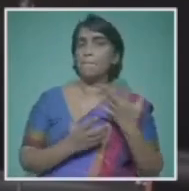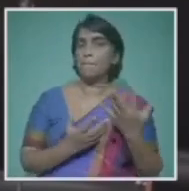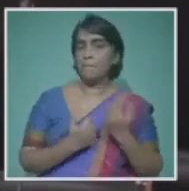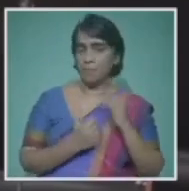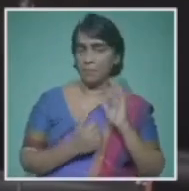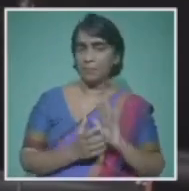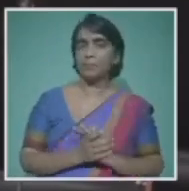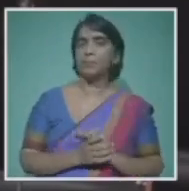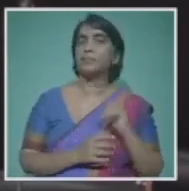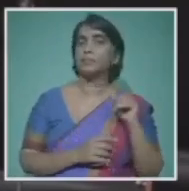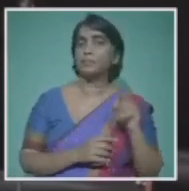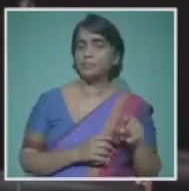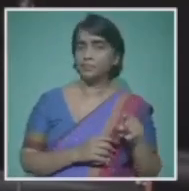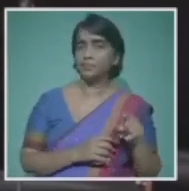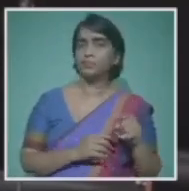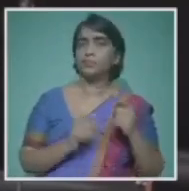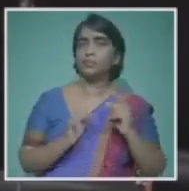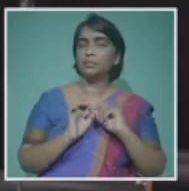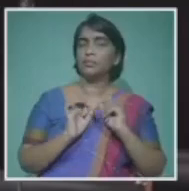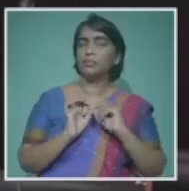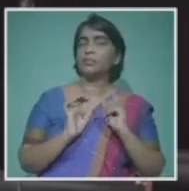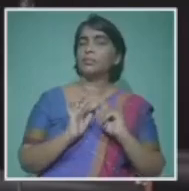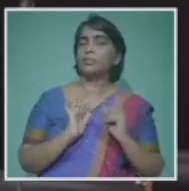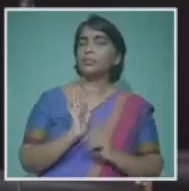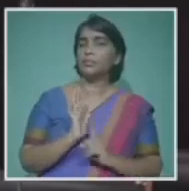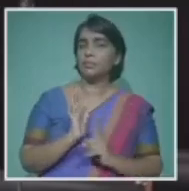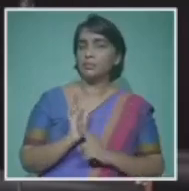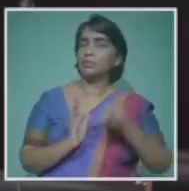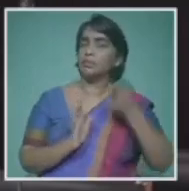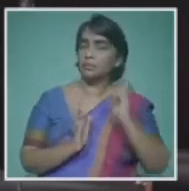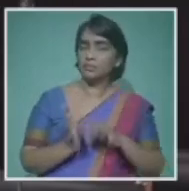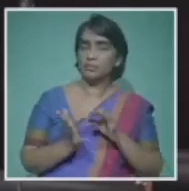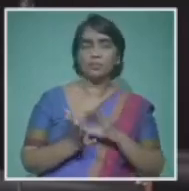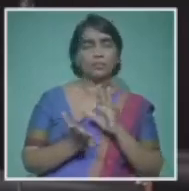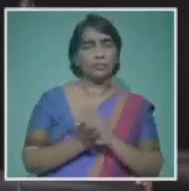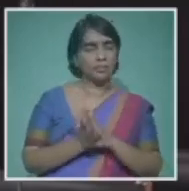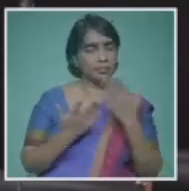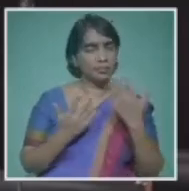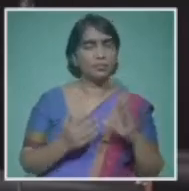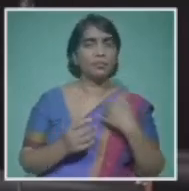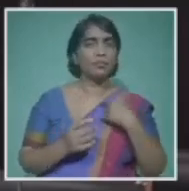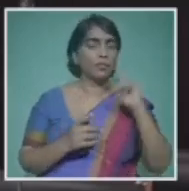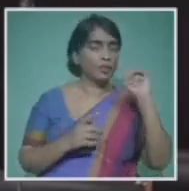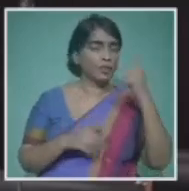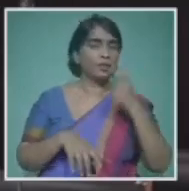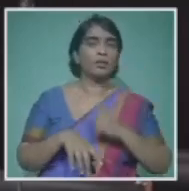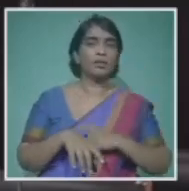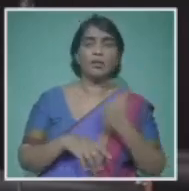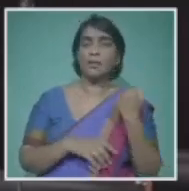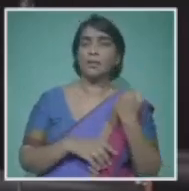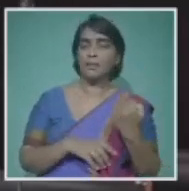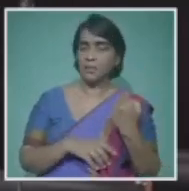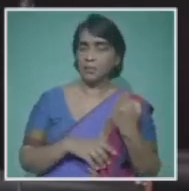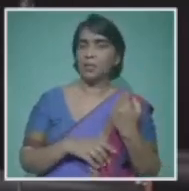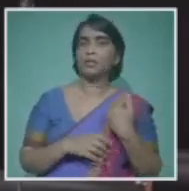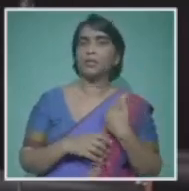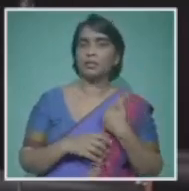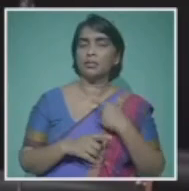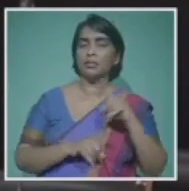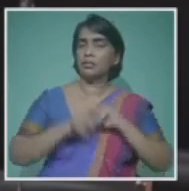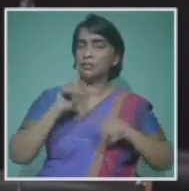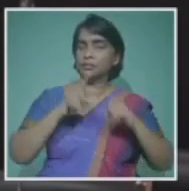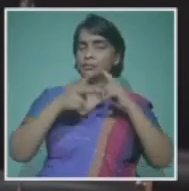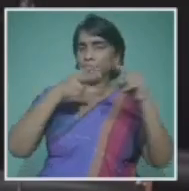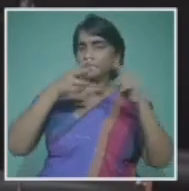තියෙනවා. ඉතින් මේ කෙටුම්පතෙන් එක සම්මත වුණාම පළවෙනි වතාවට ඒ බලතල අපිට කතිකාවන්